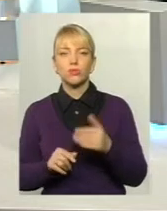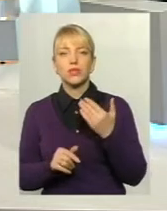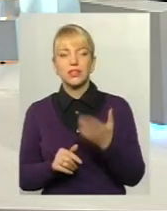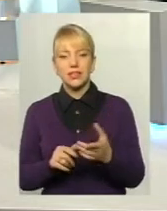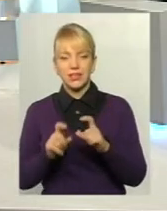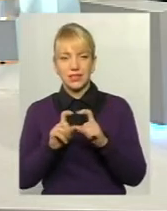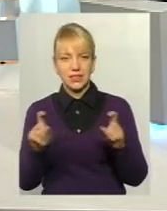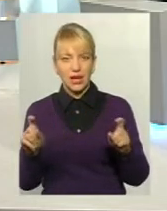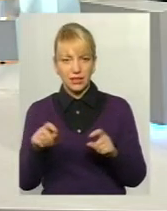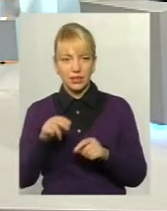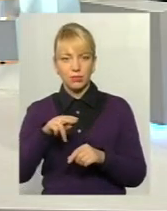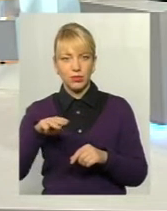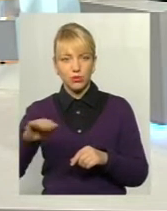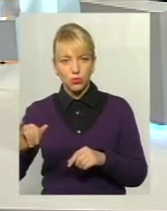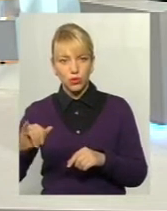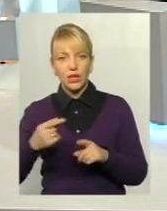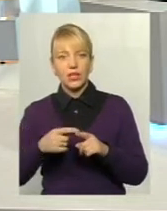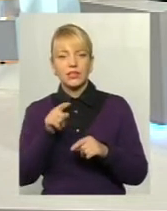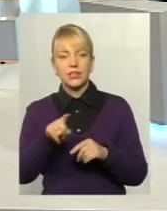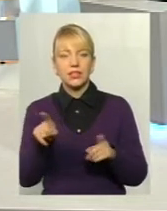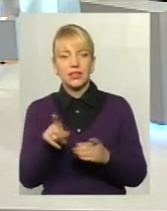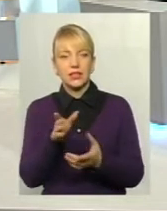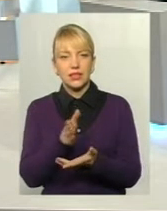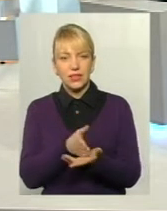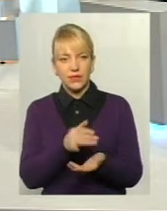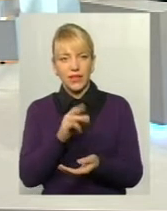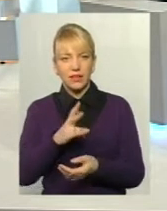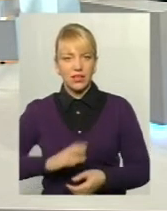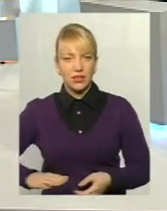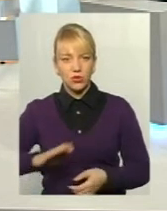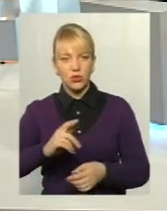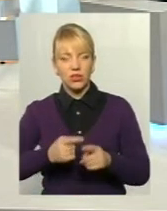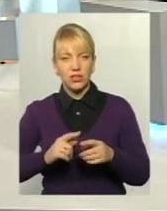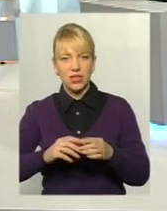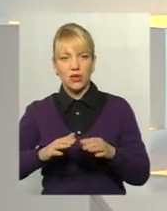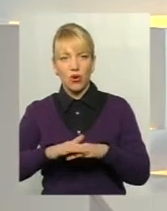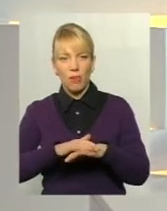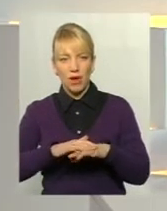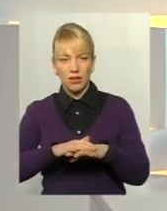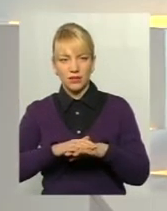заклади профтехосвіти, ті, які знаходяться на території цієї громади,